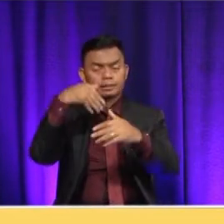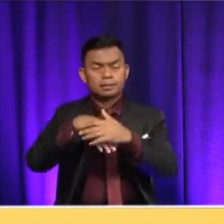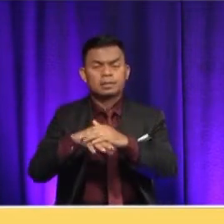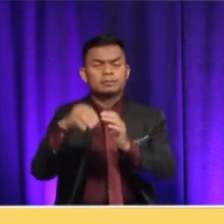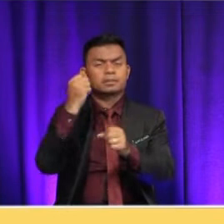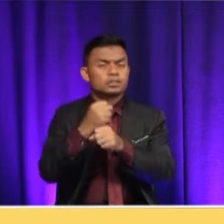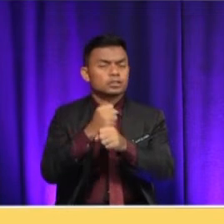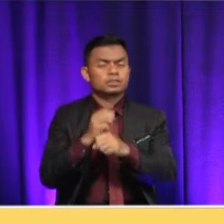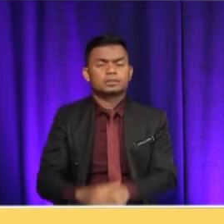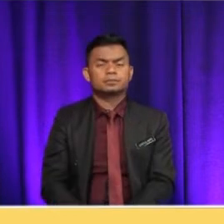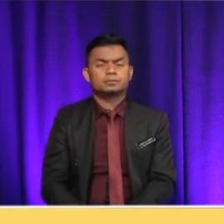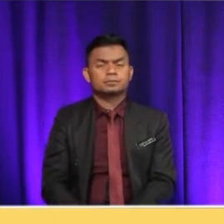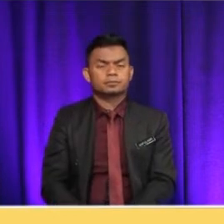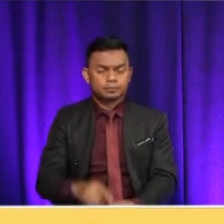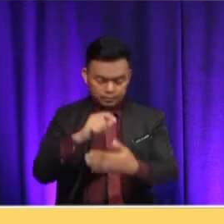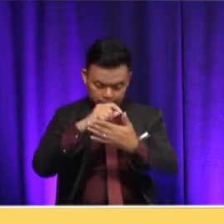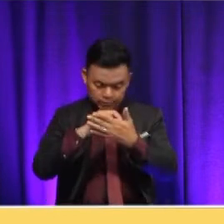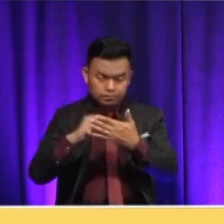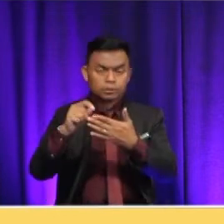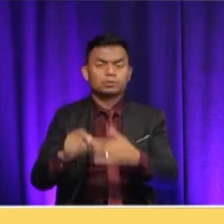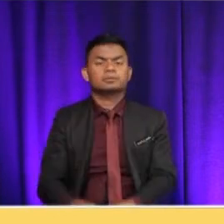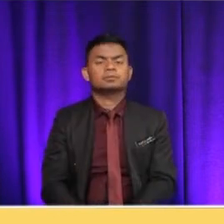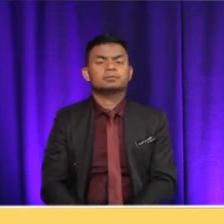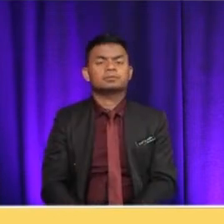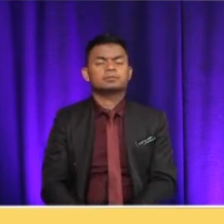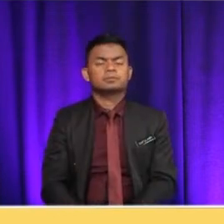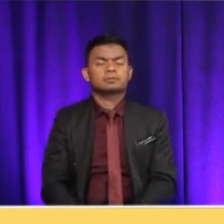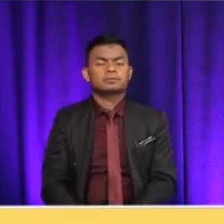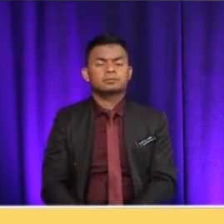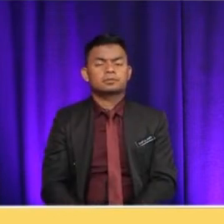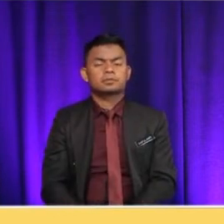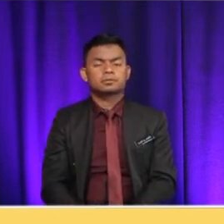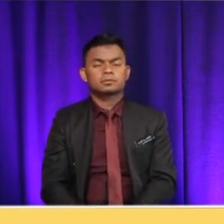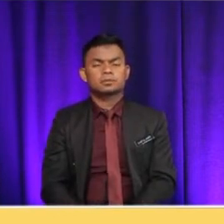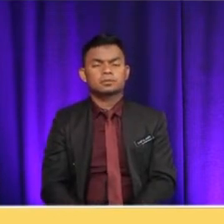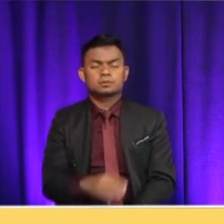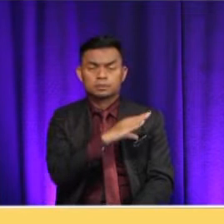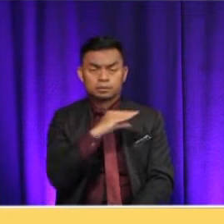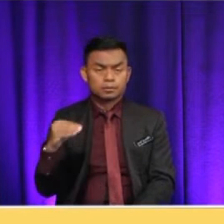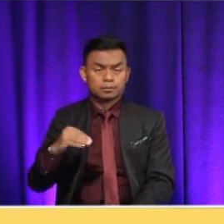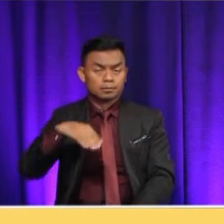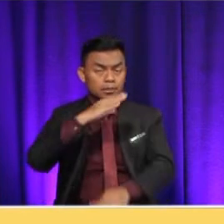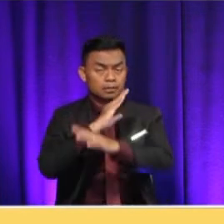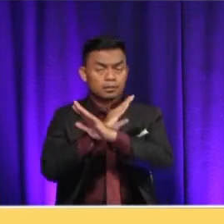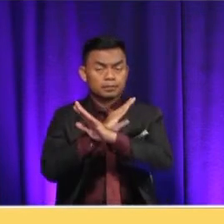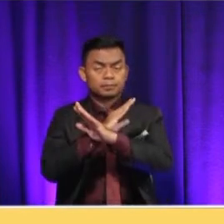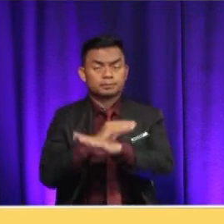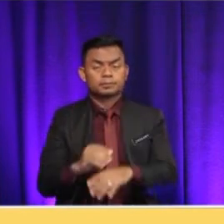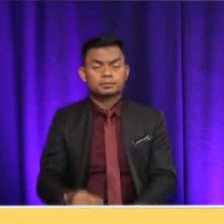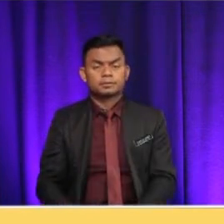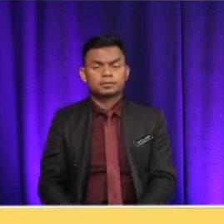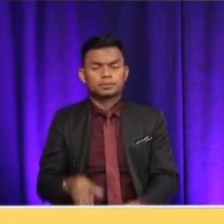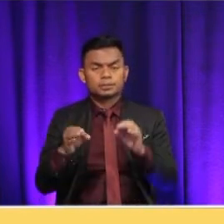Okey, tandakan right bagi penyataan maklumat yang terdapat dalam lukisan perpaipan yang betul dan juga pangkah yang tak ada